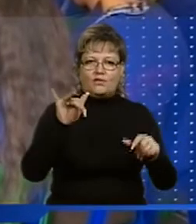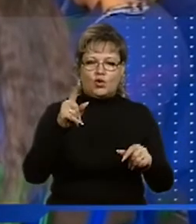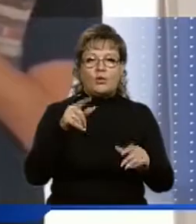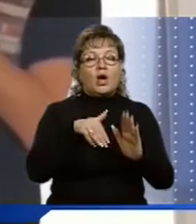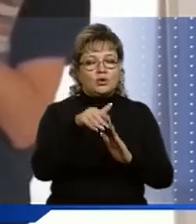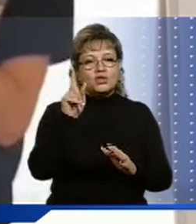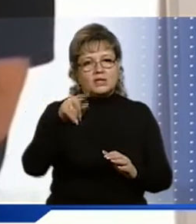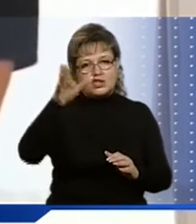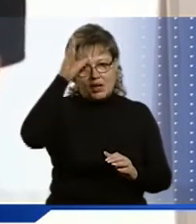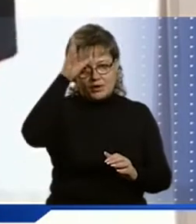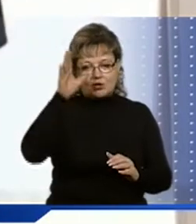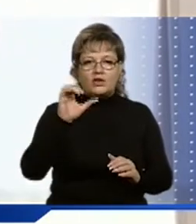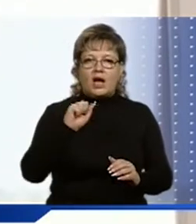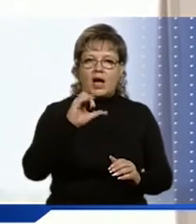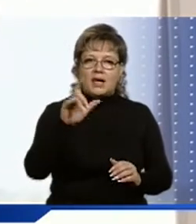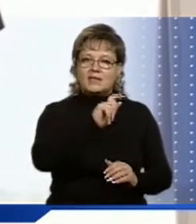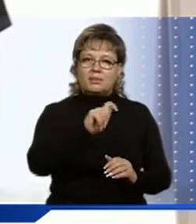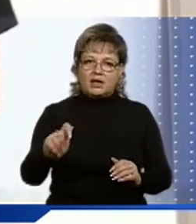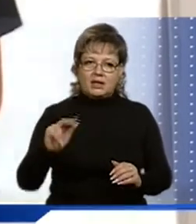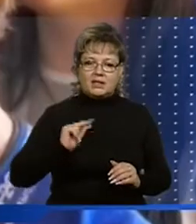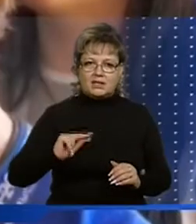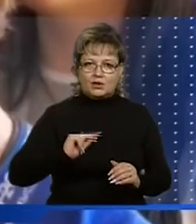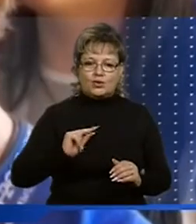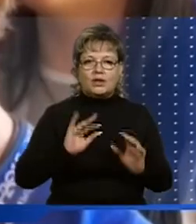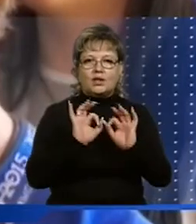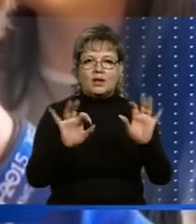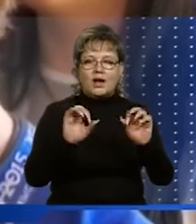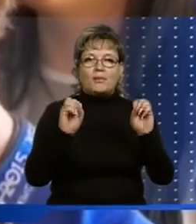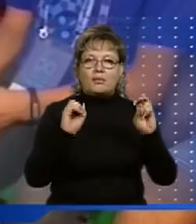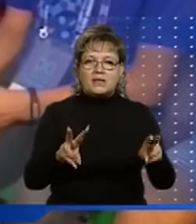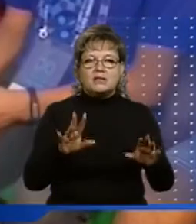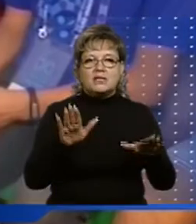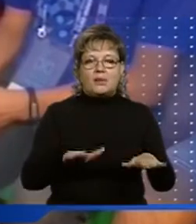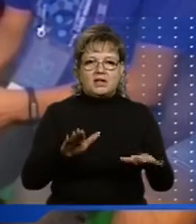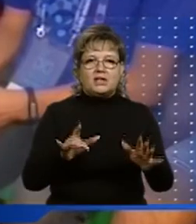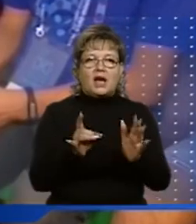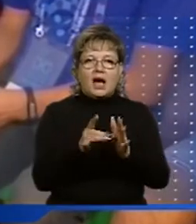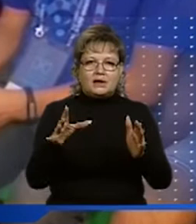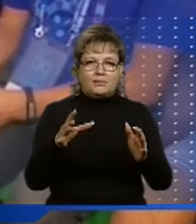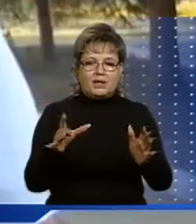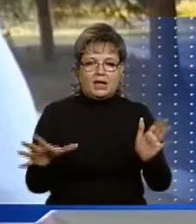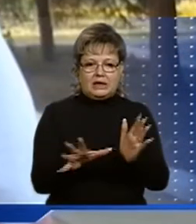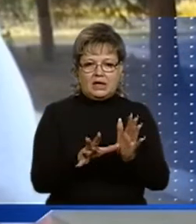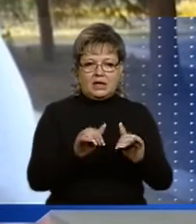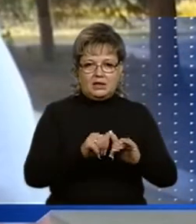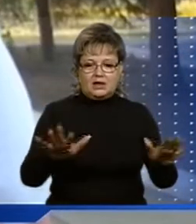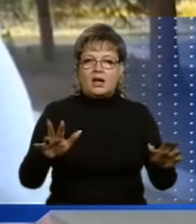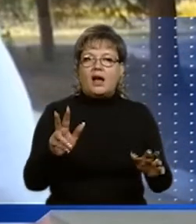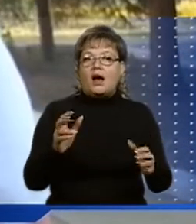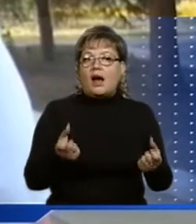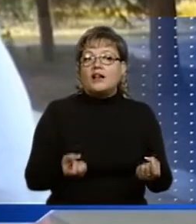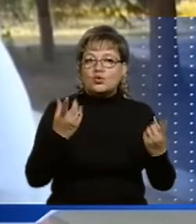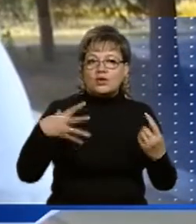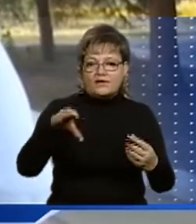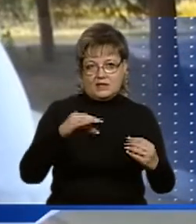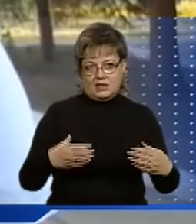образованный. Сотрудники Ростовской АЭС приехали к ребятам, чтобы развенчать мифы об опасности объектов атомной энергетики. Откуда вообще все страхи? Страхи